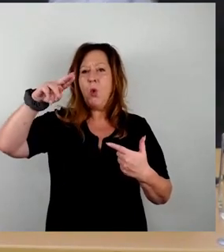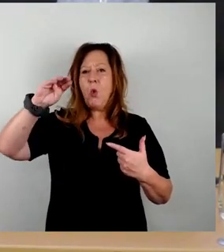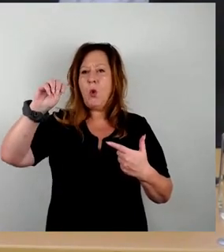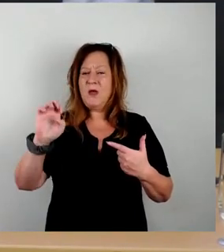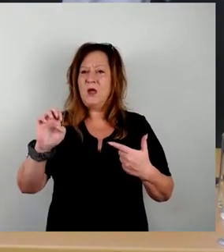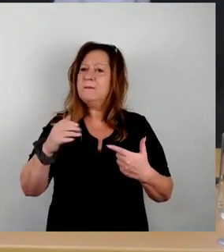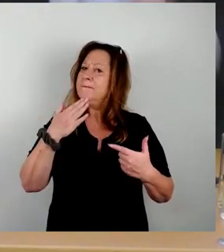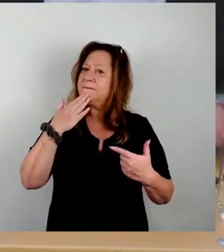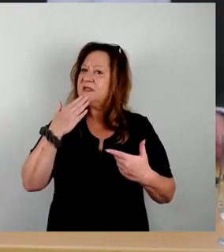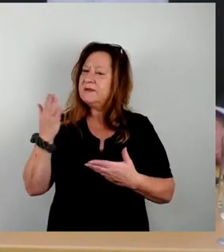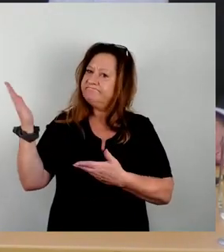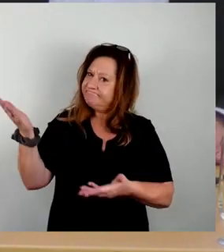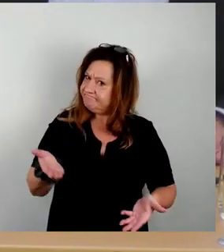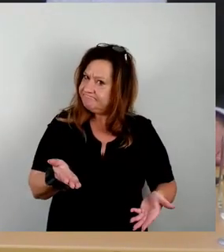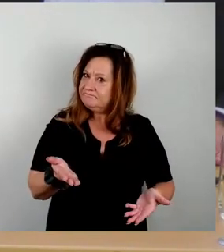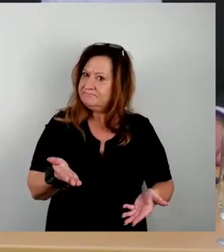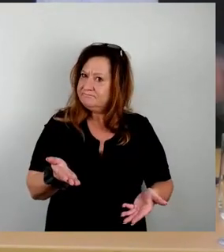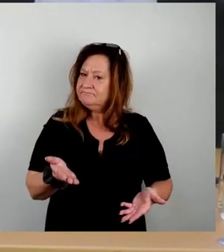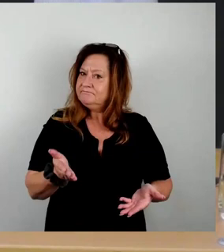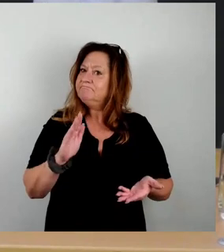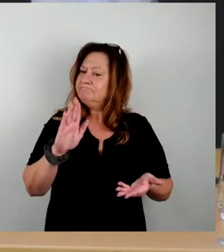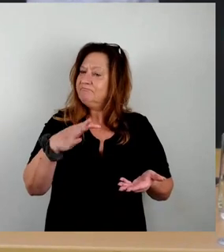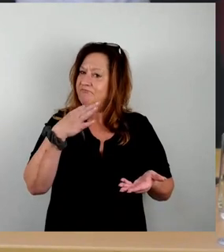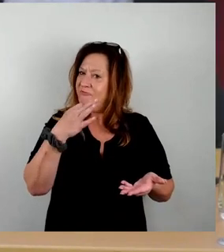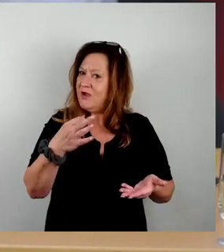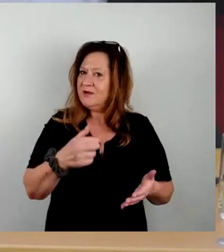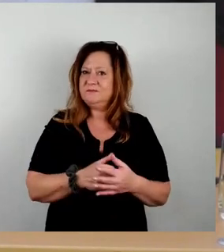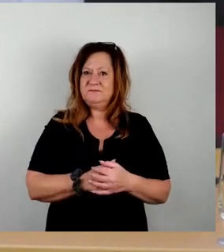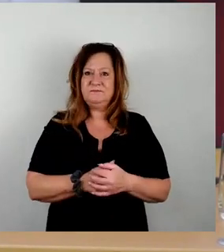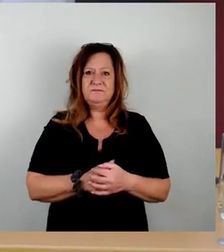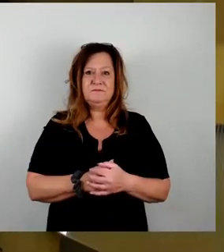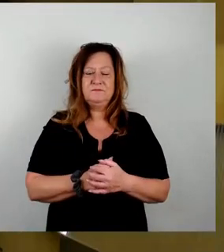vorne kommen und Ihre Frage stellen.